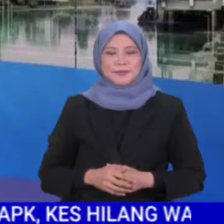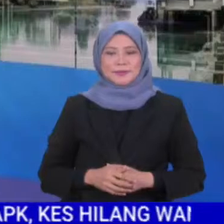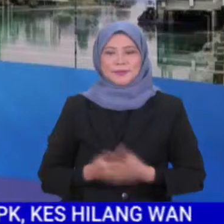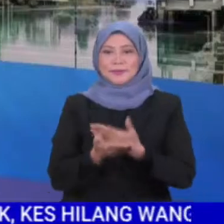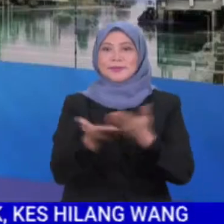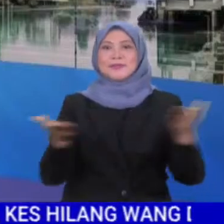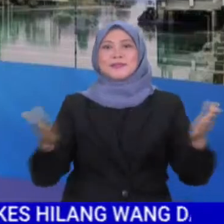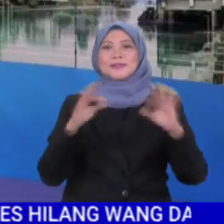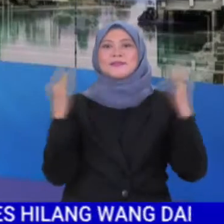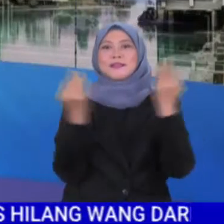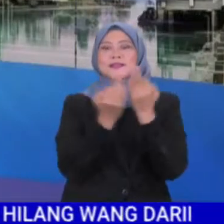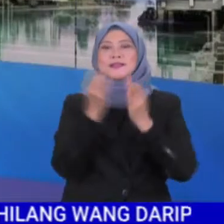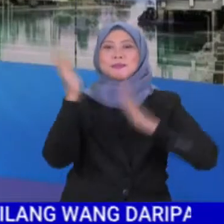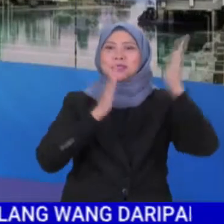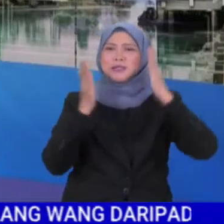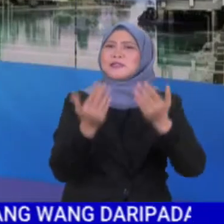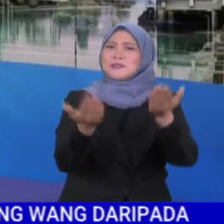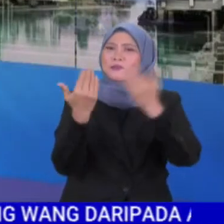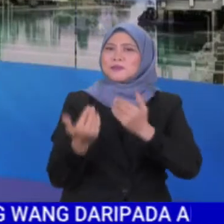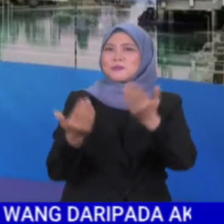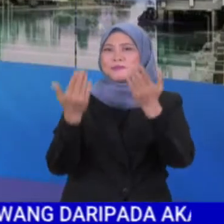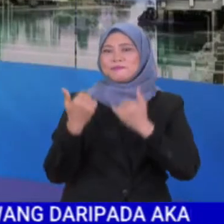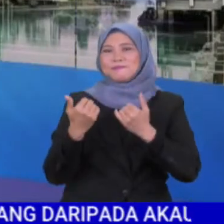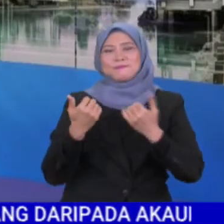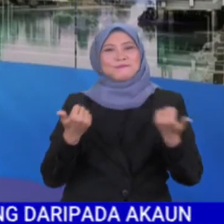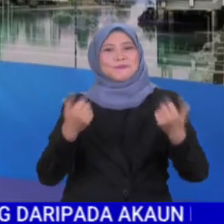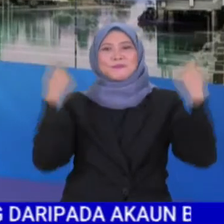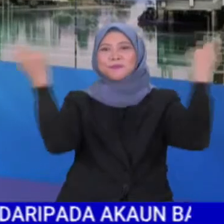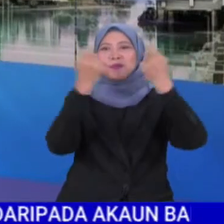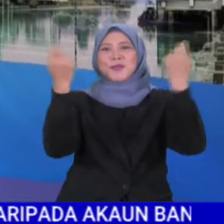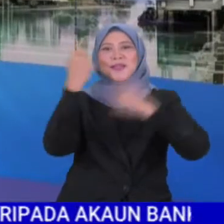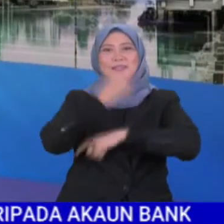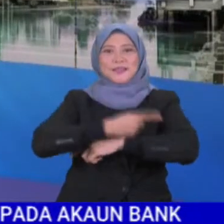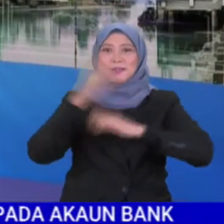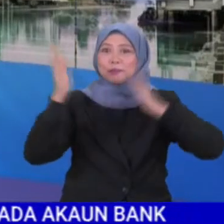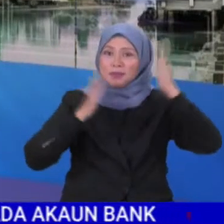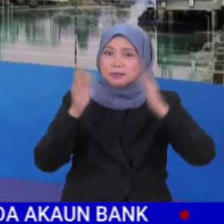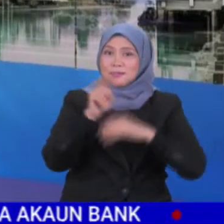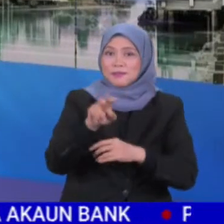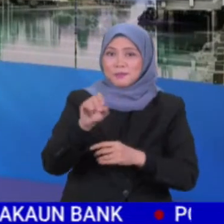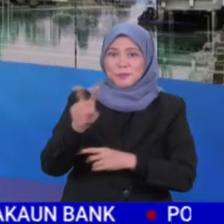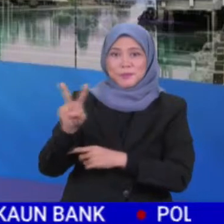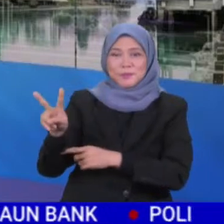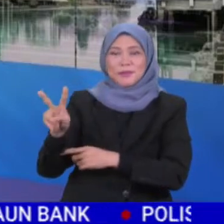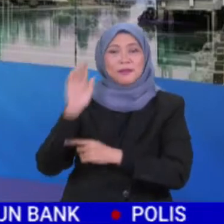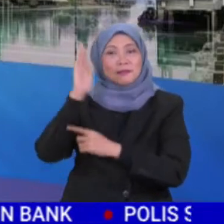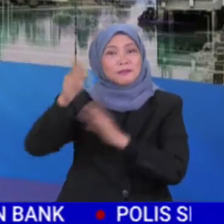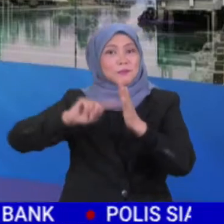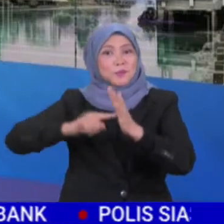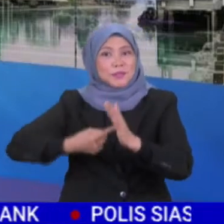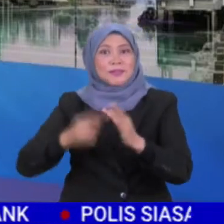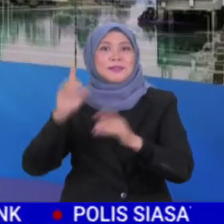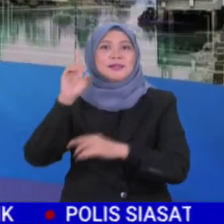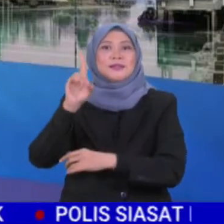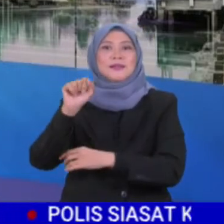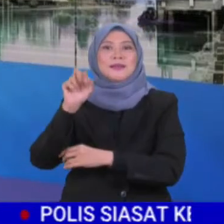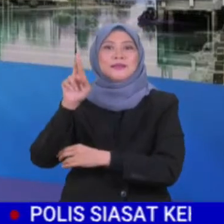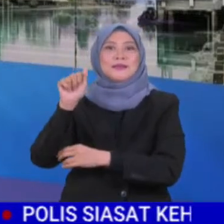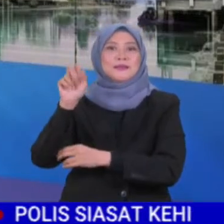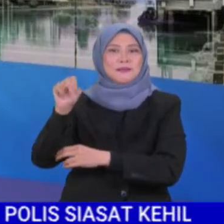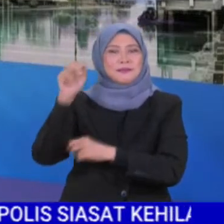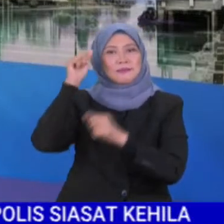Kepada seluruh keluarga Malaysia, ayuh kita memeriahkan sambutan Hari Malaysia 2022 yang akan berlangsung di dataran